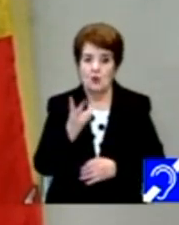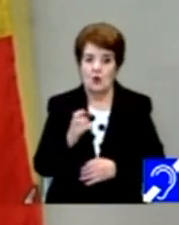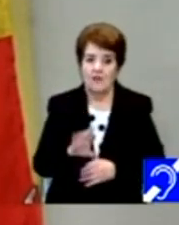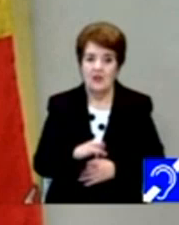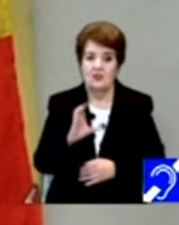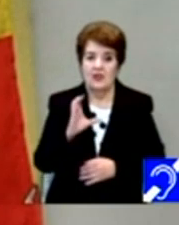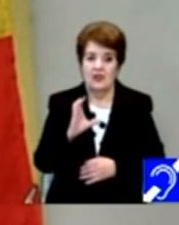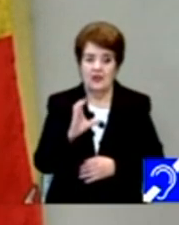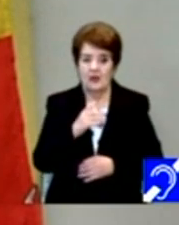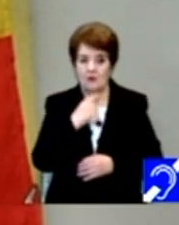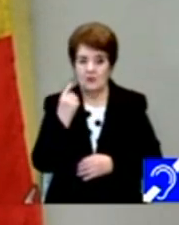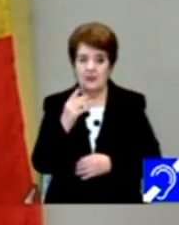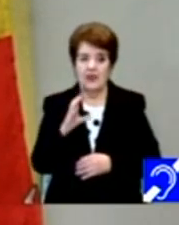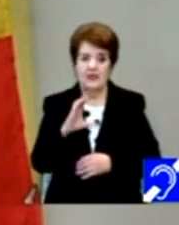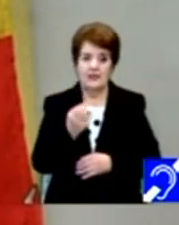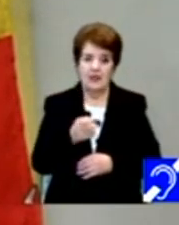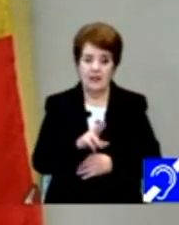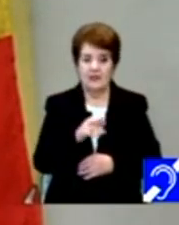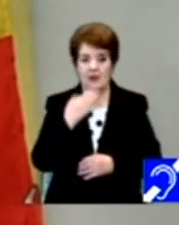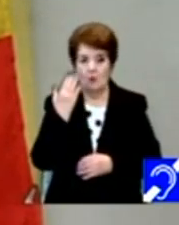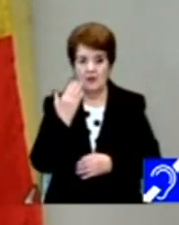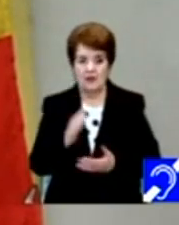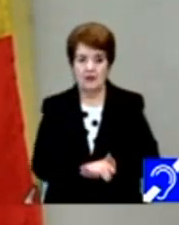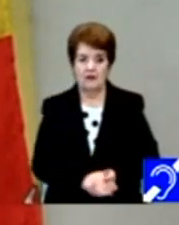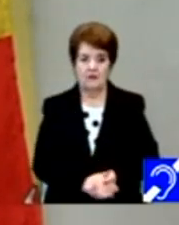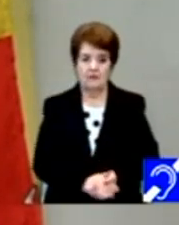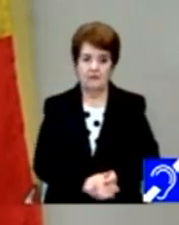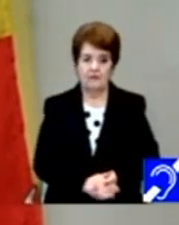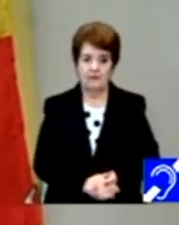Islanda, Grecia, Rusia, România.